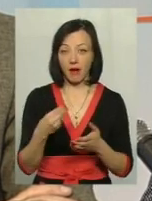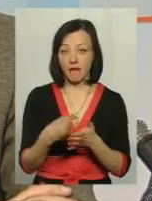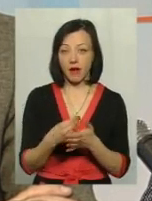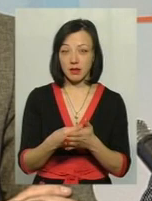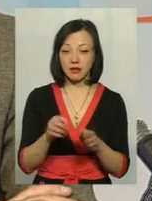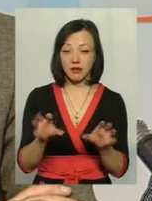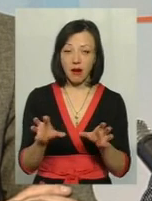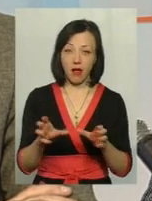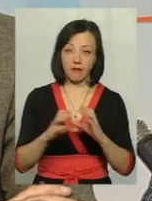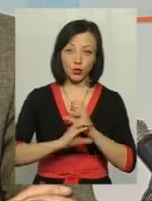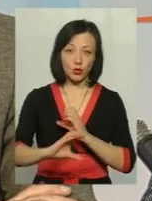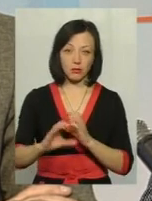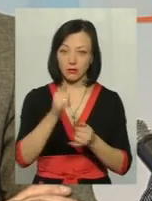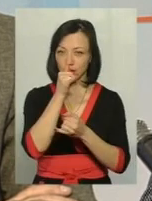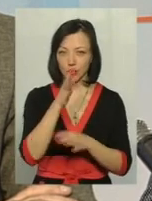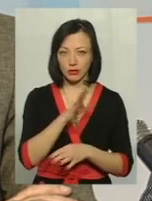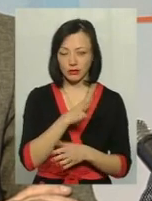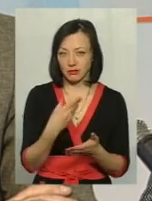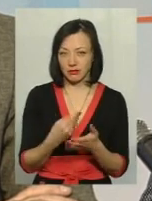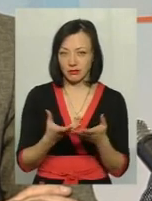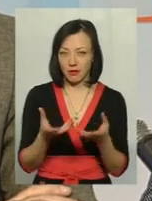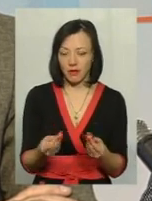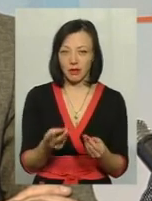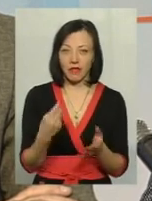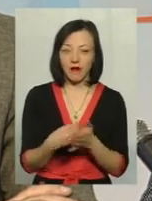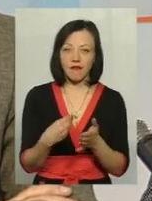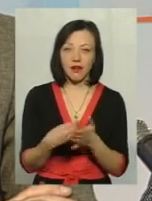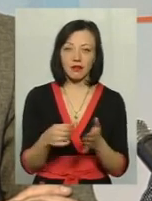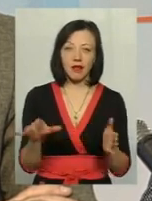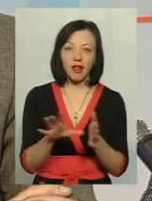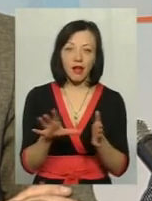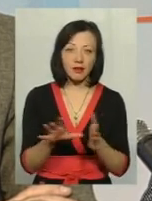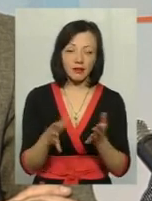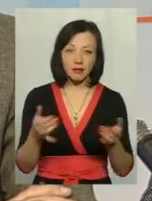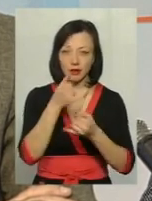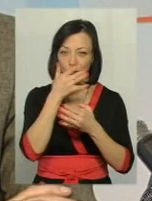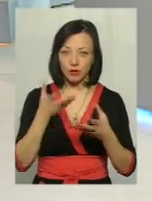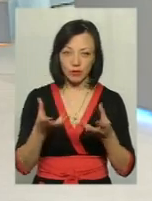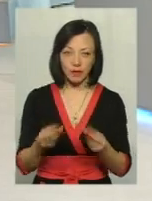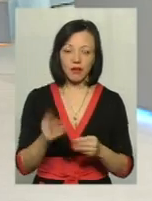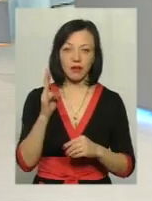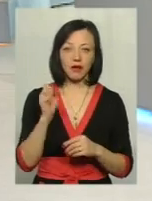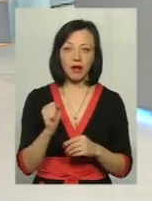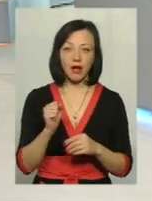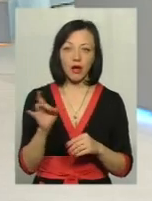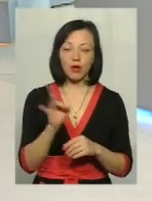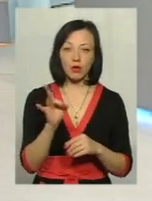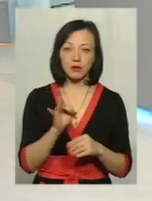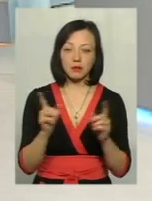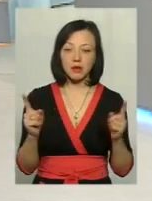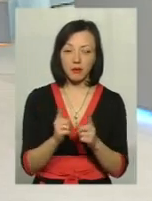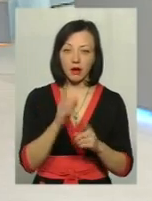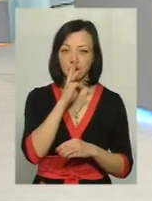на вартість труб не може впливати. На вартість електроенергії, як ми вже зазначили, не впливає. На розмір